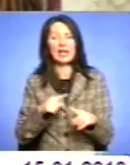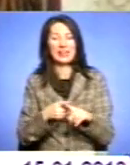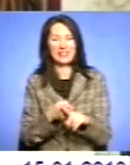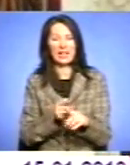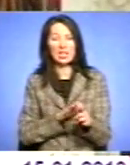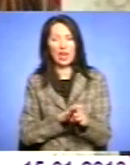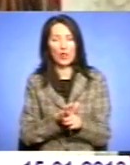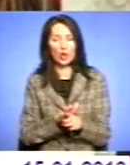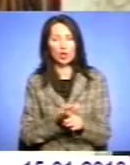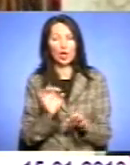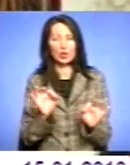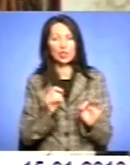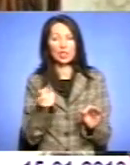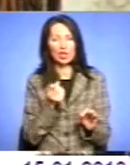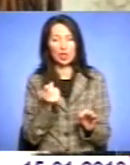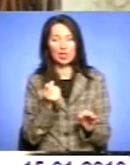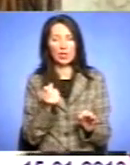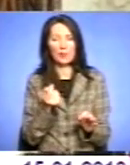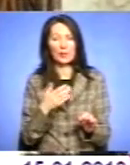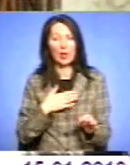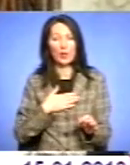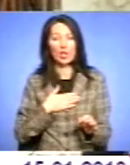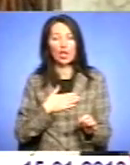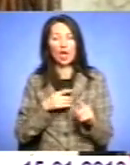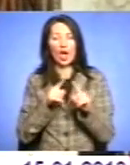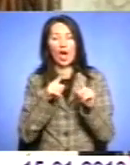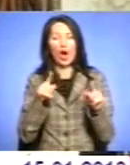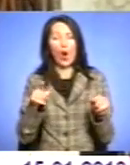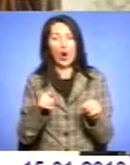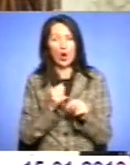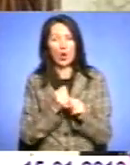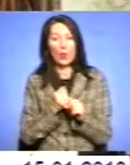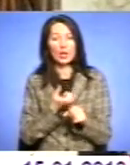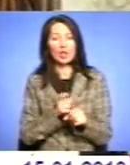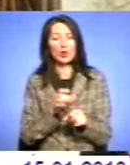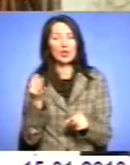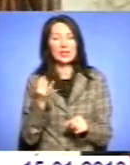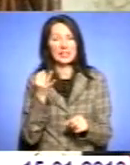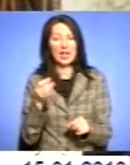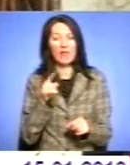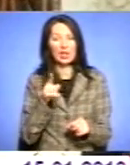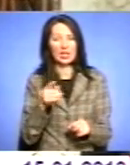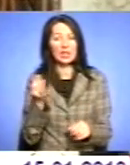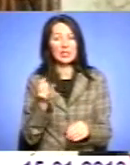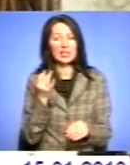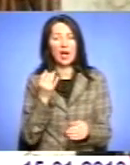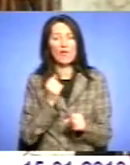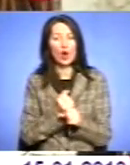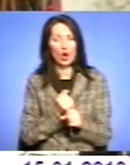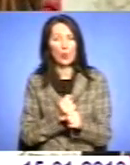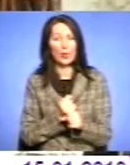про свої роботи. Мої роботи дуже цікаві, їх цікаво